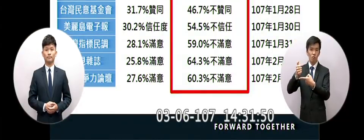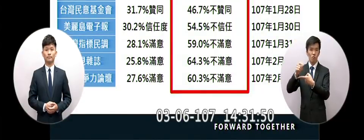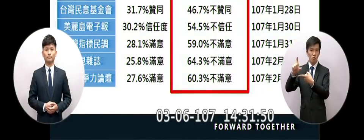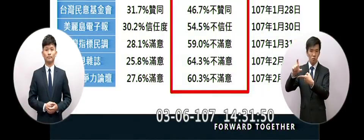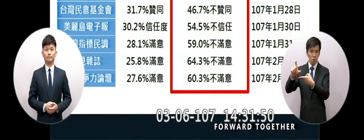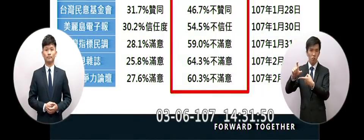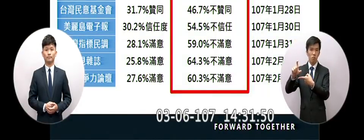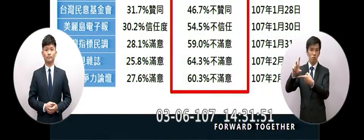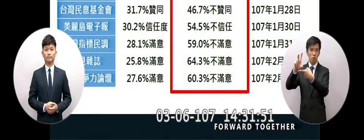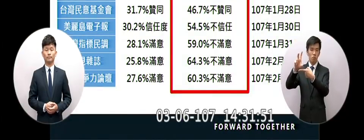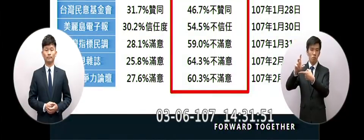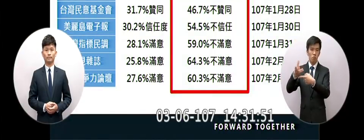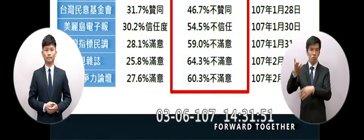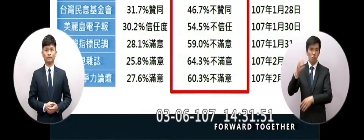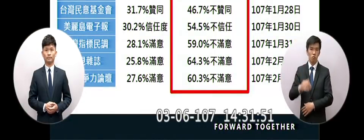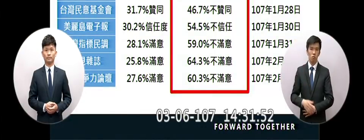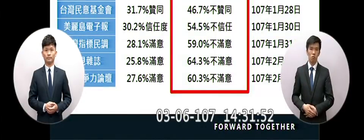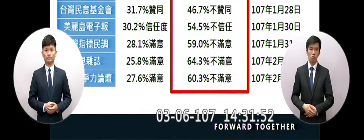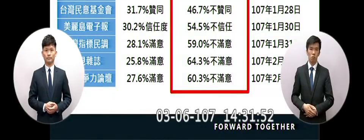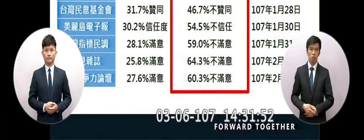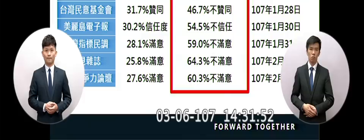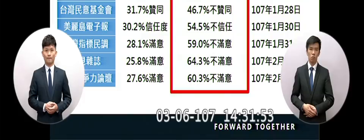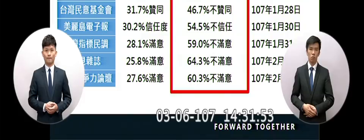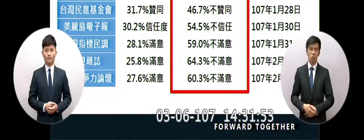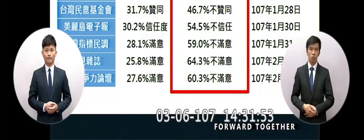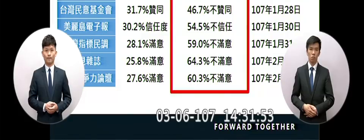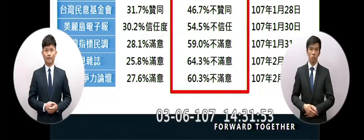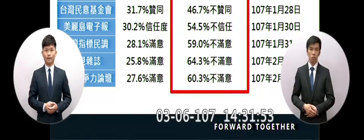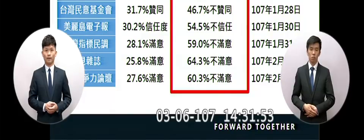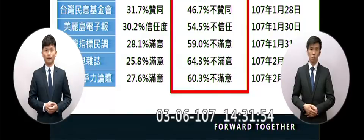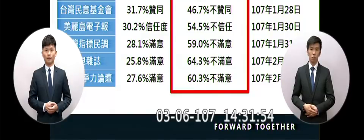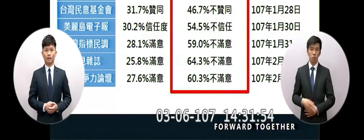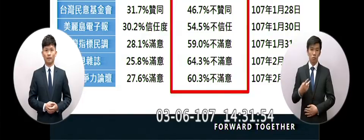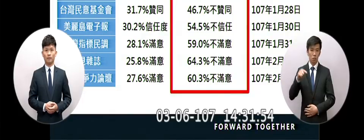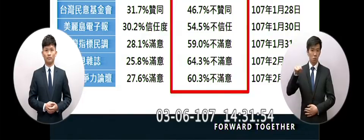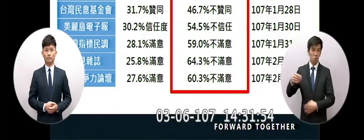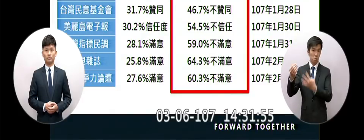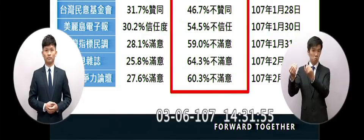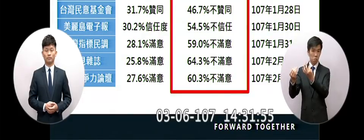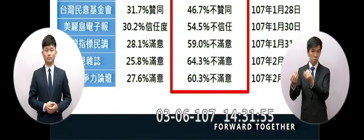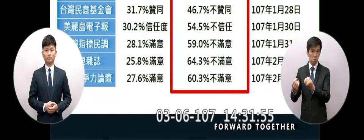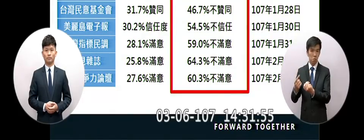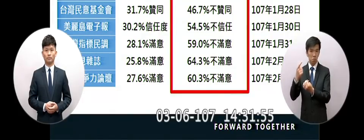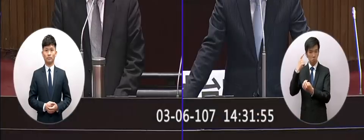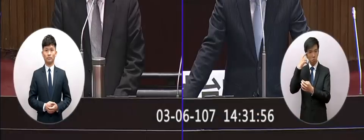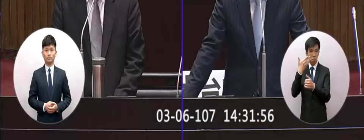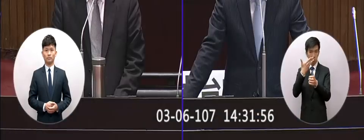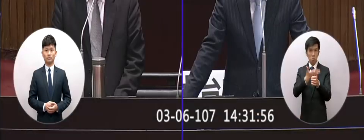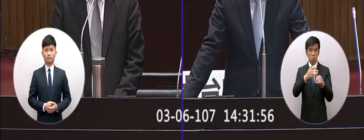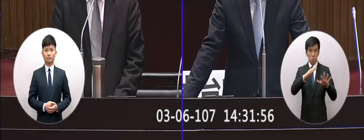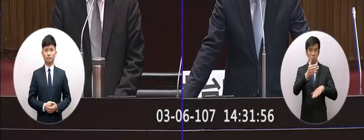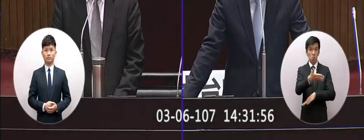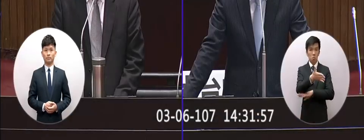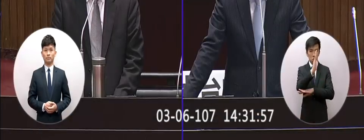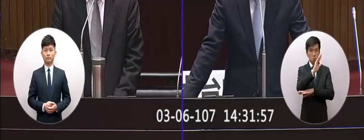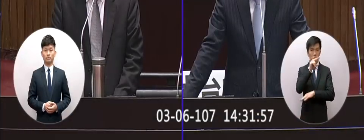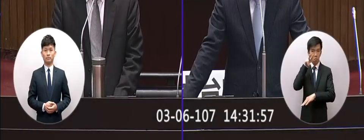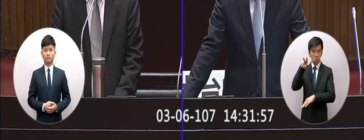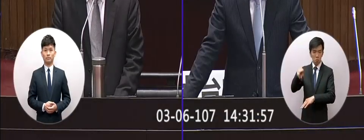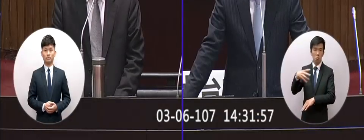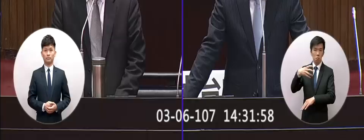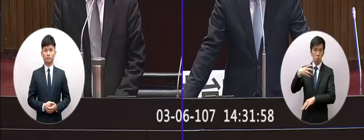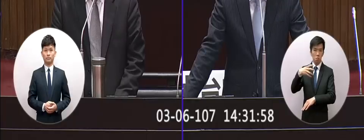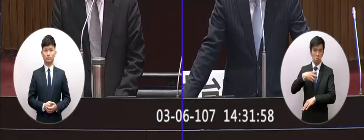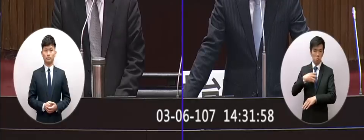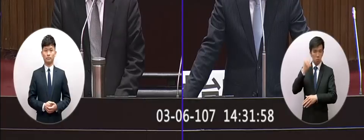甚至于更高啊。这个当然绝对是给现在的执政团队很大的警惕。可是我们希望这